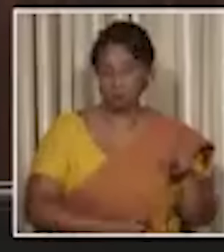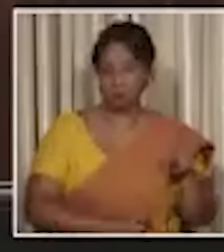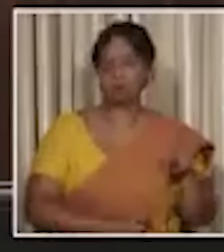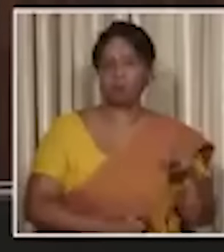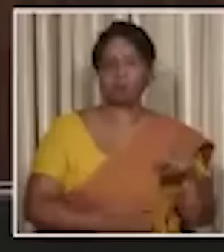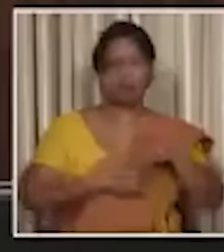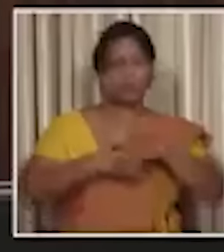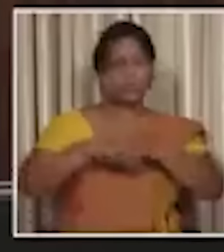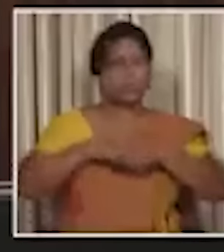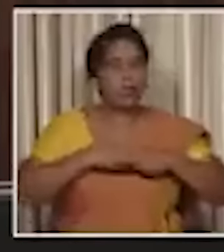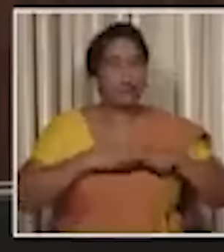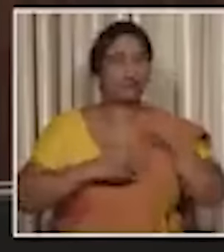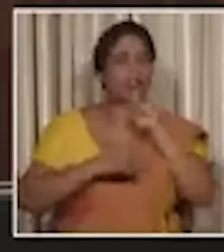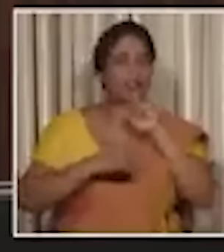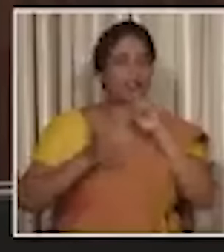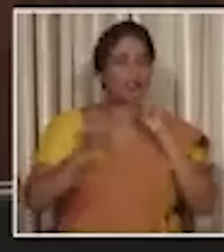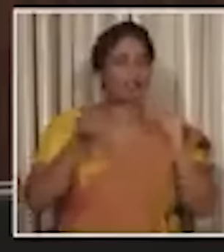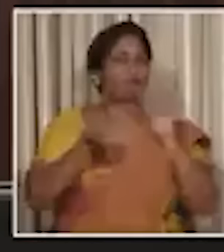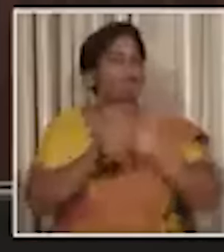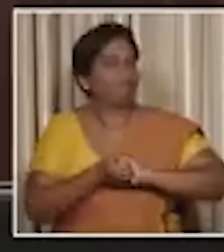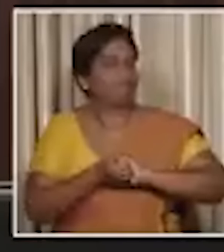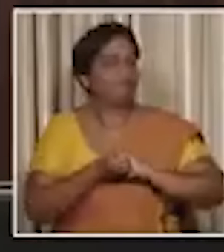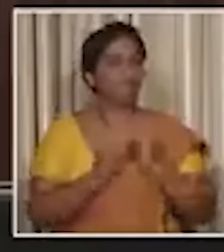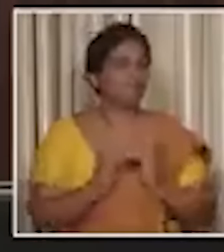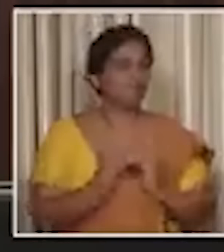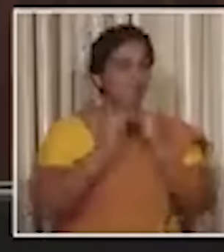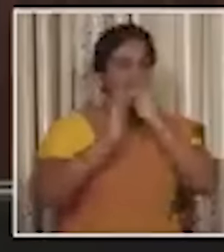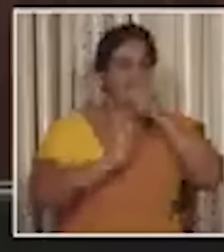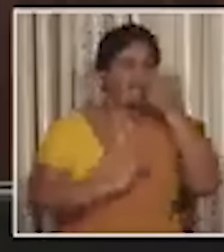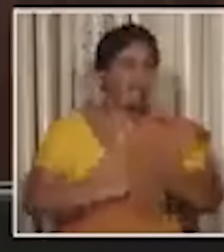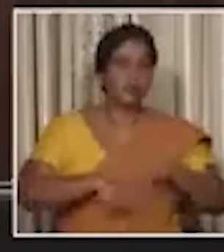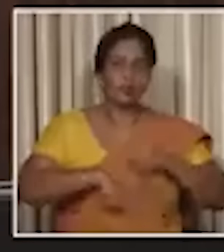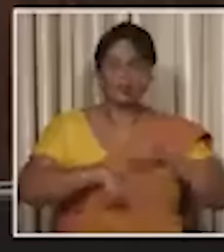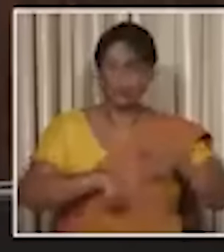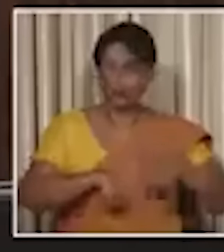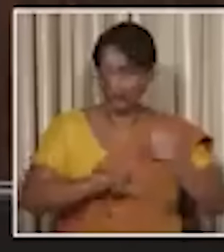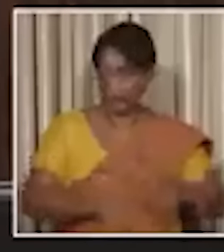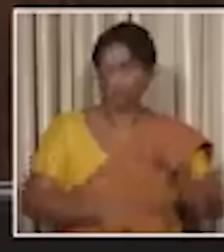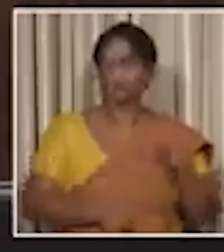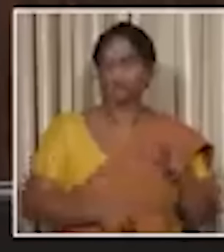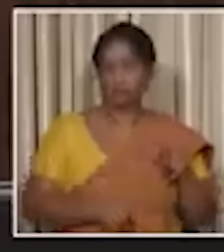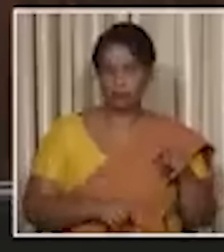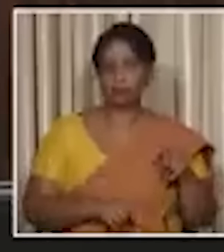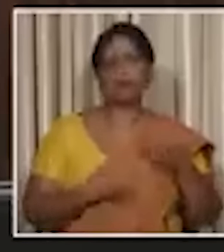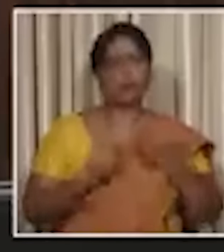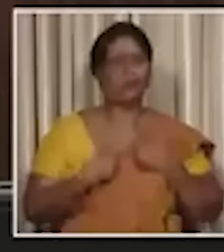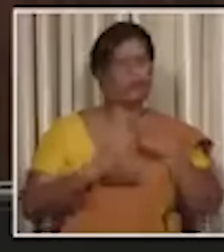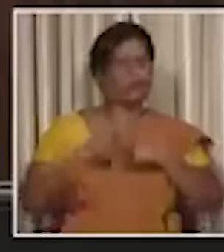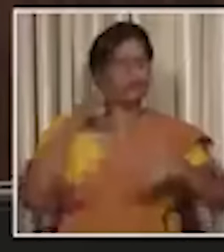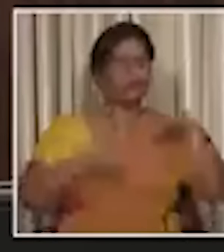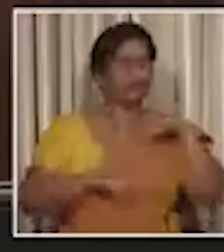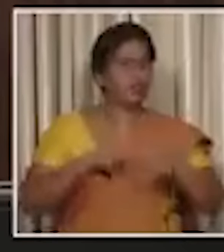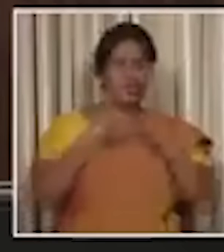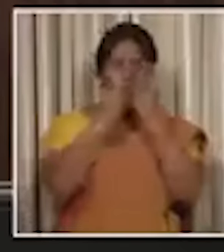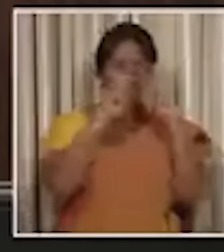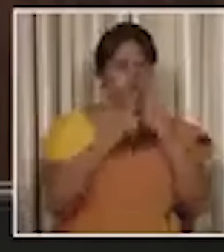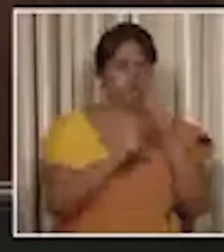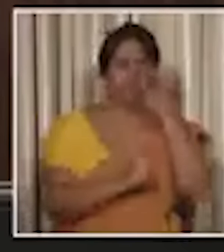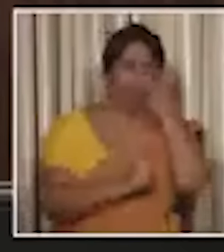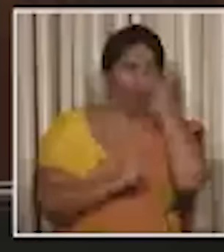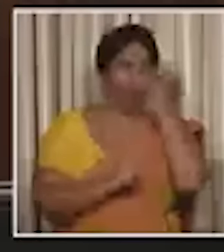ජාතික සමගිය ගොඩනැගීමේ ඉතාමත් ප්‍රබල අවස්ථාවක් දැන් නිර්මාණය වී තිබෙනවා. අපේ දේශපාලන විවිධ මතිමතාන්තර දරන්න